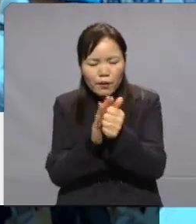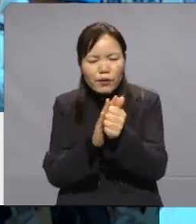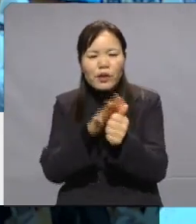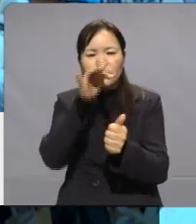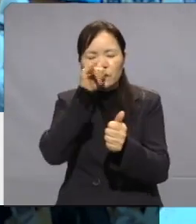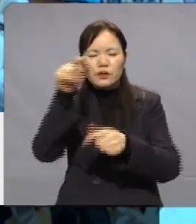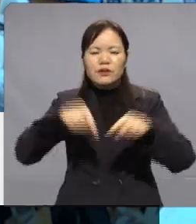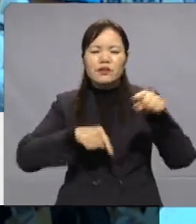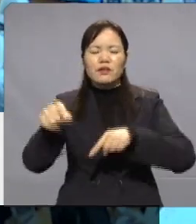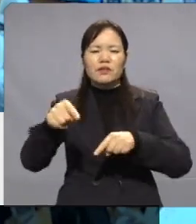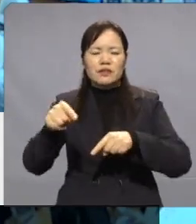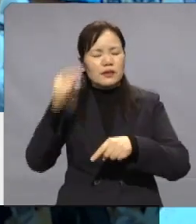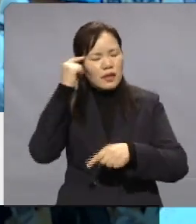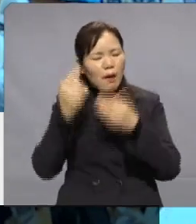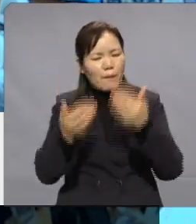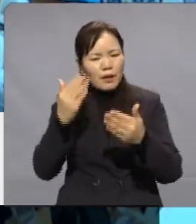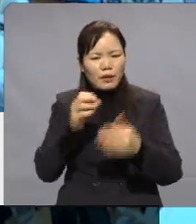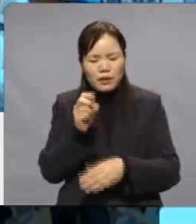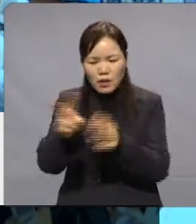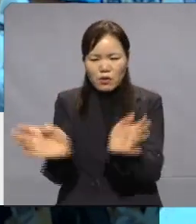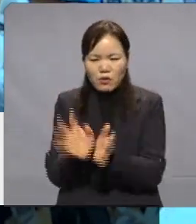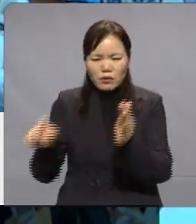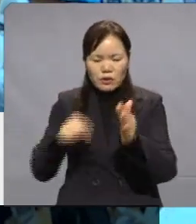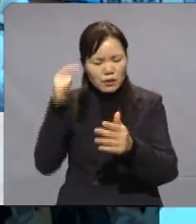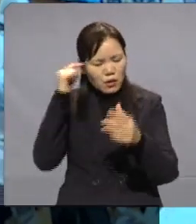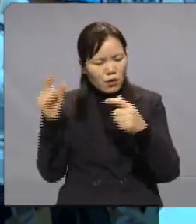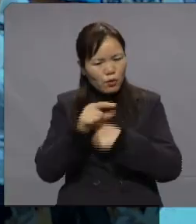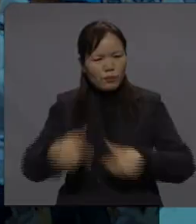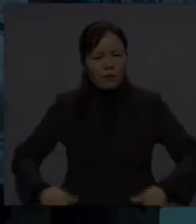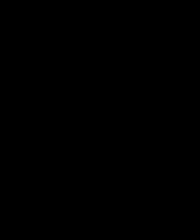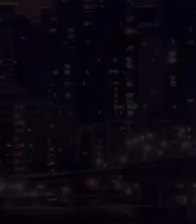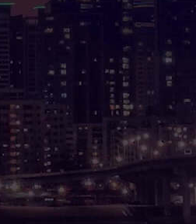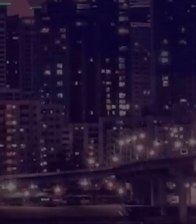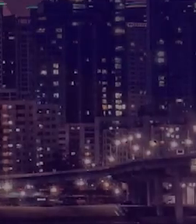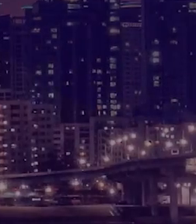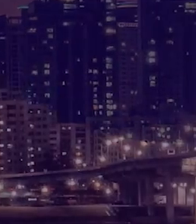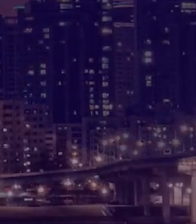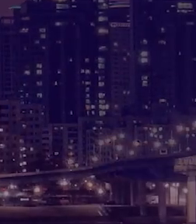수 있는 그런 정치적인 판단이 여권 내에서도 고민돼야 된다고 봅니다.